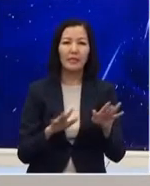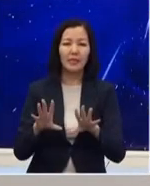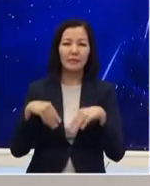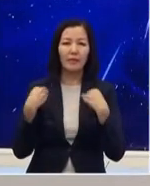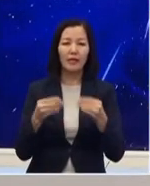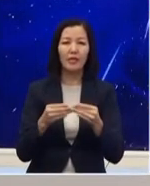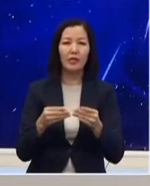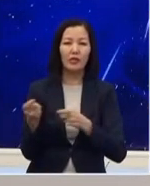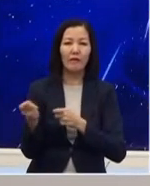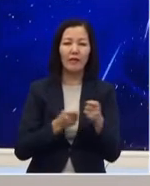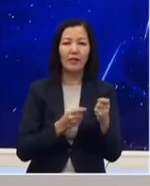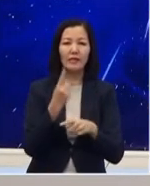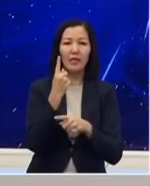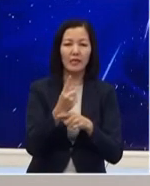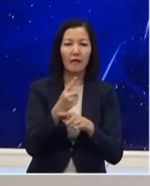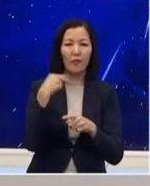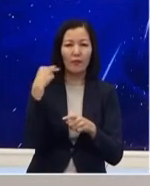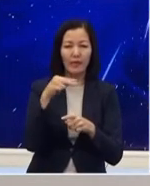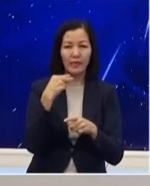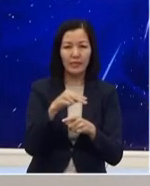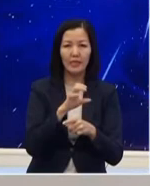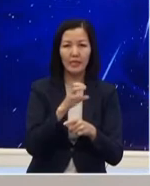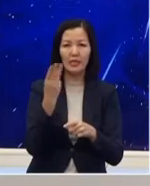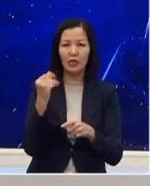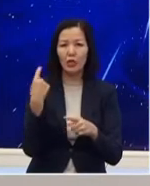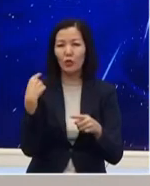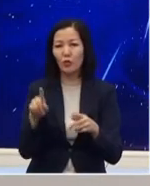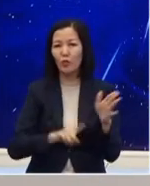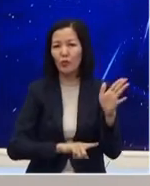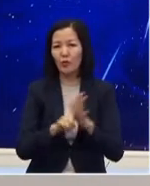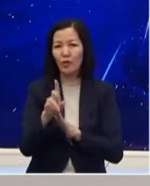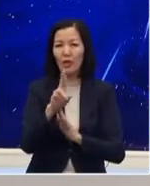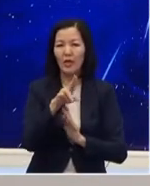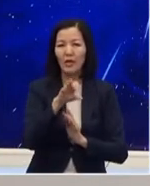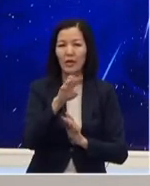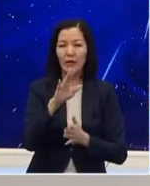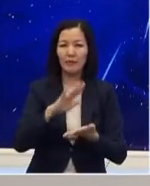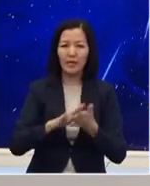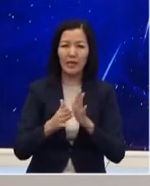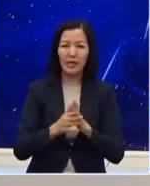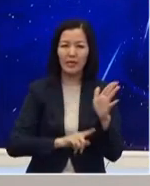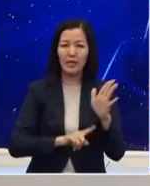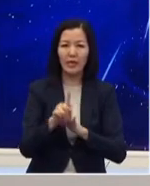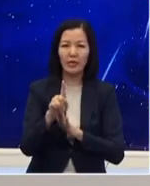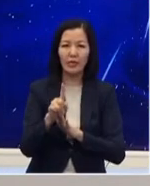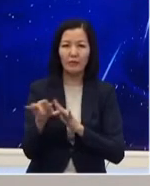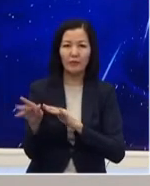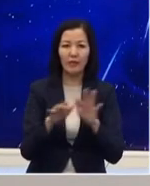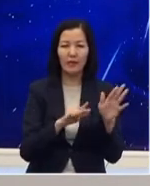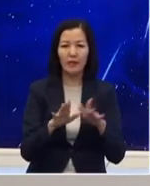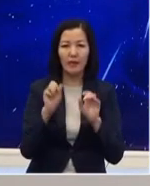Процесс передачи власти от одного президента США другому начался. Дональд Трамп согласился начать формальный